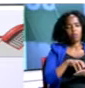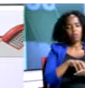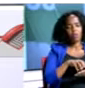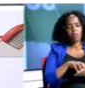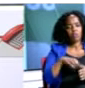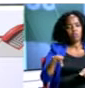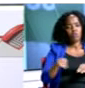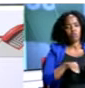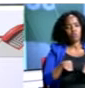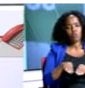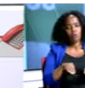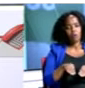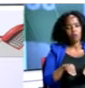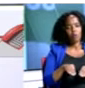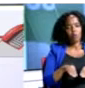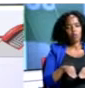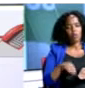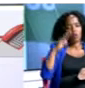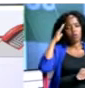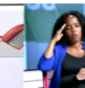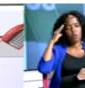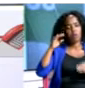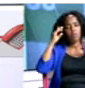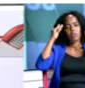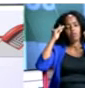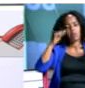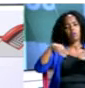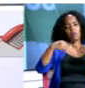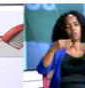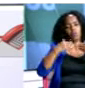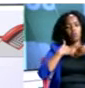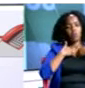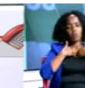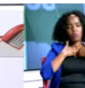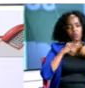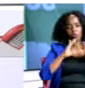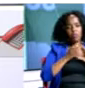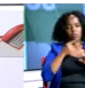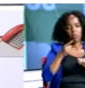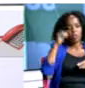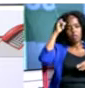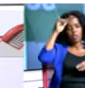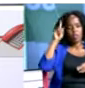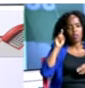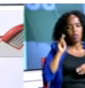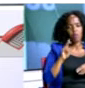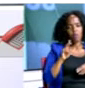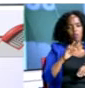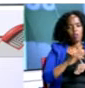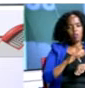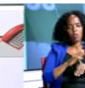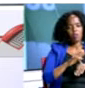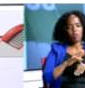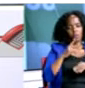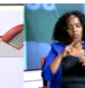me. Uban nak kanker nama jual tu sahdi. Anggap mati keru namni malatun kuni